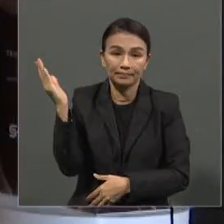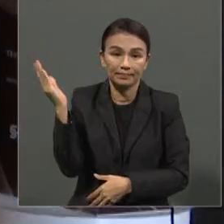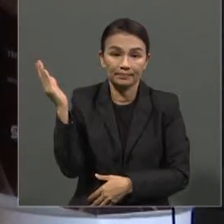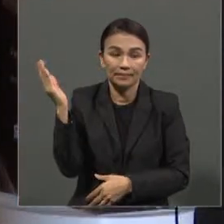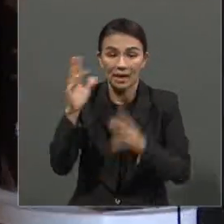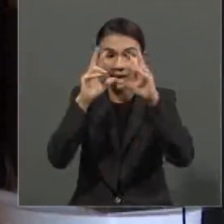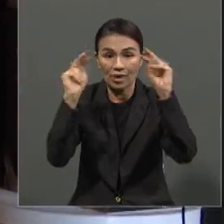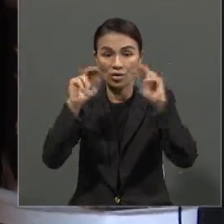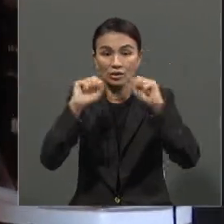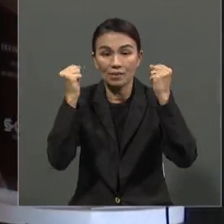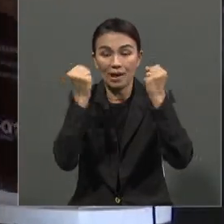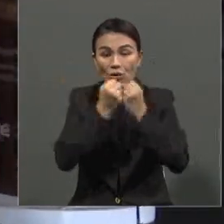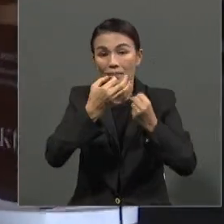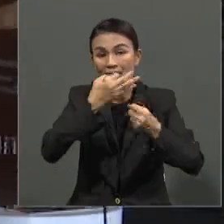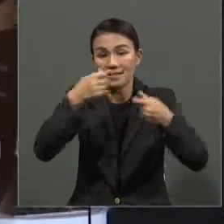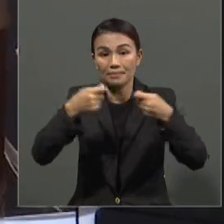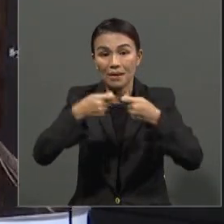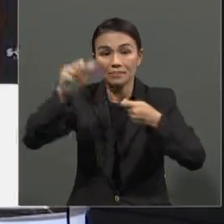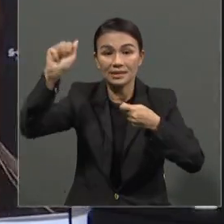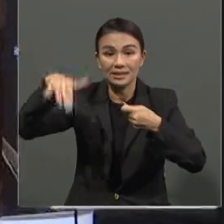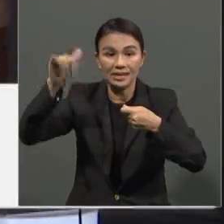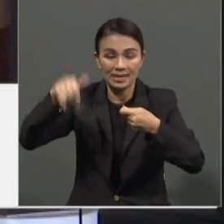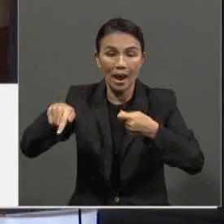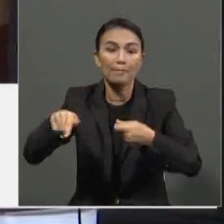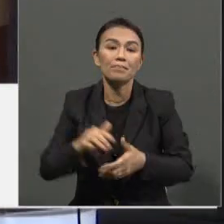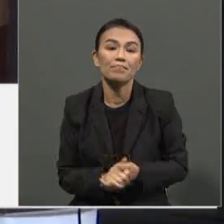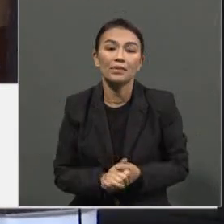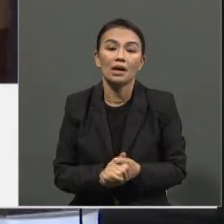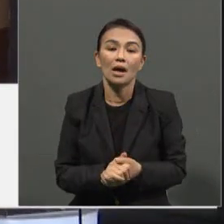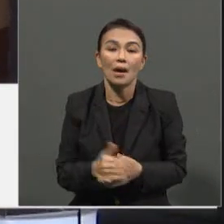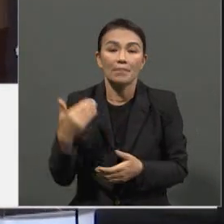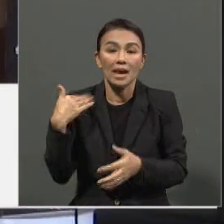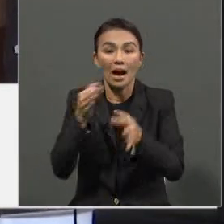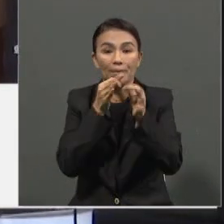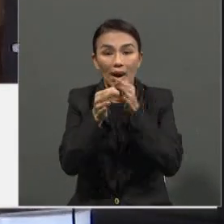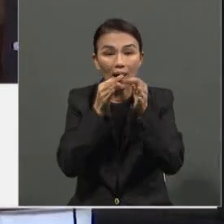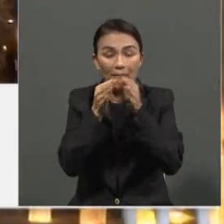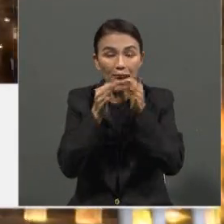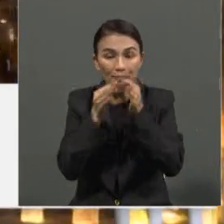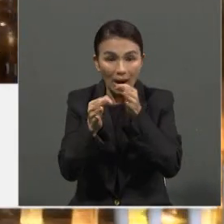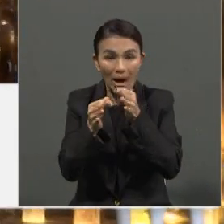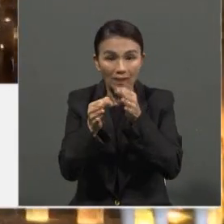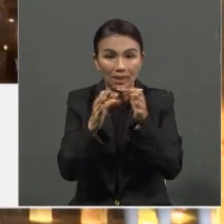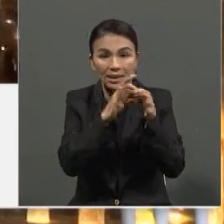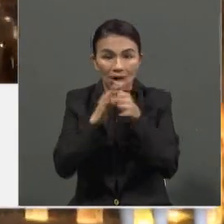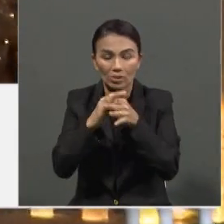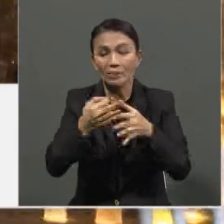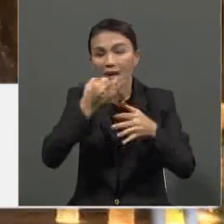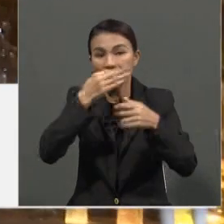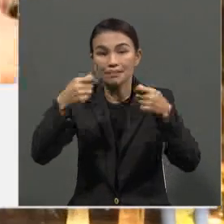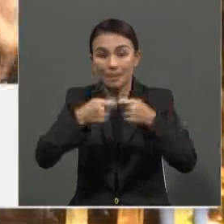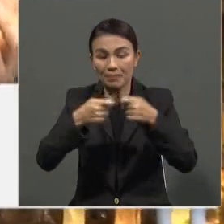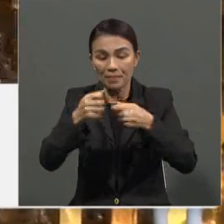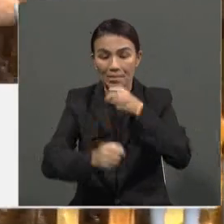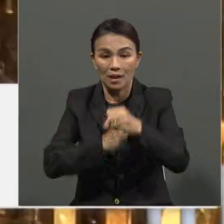างนายกสมาคมสถาปัิสยามในพระบรมบราชุประถามได้มีการอธิบายถึงเรื่องของงานสถาปัิก 68ท